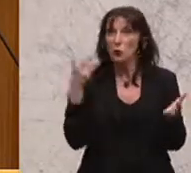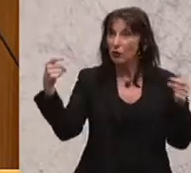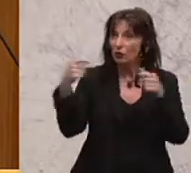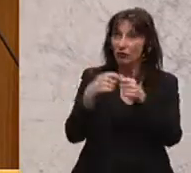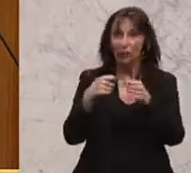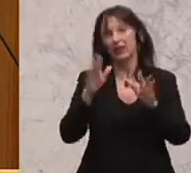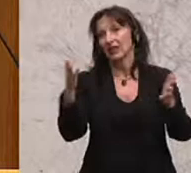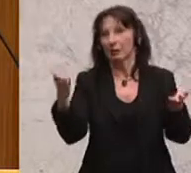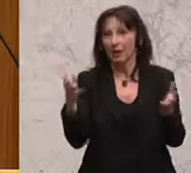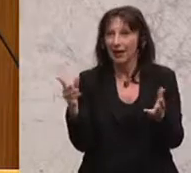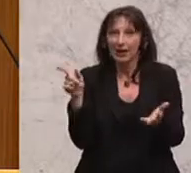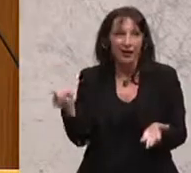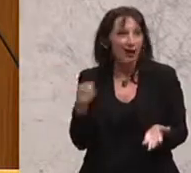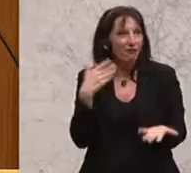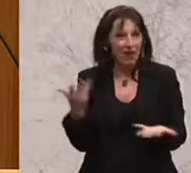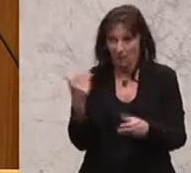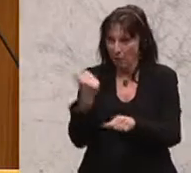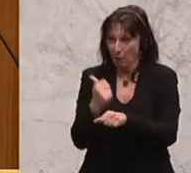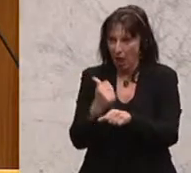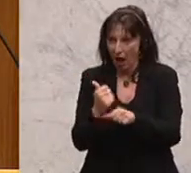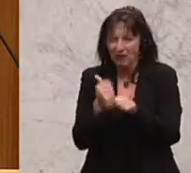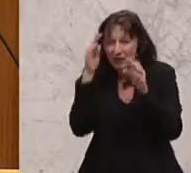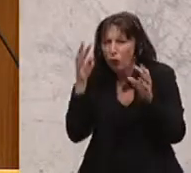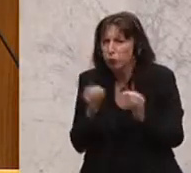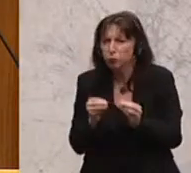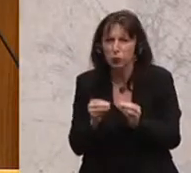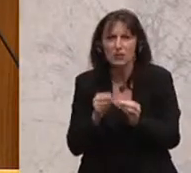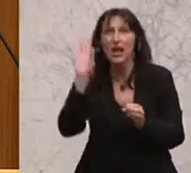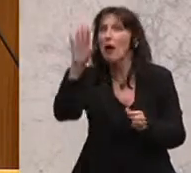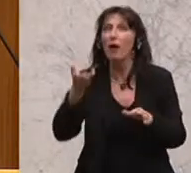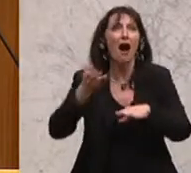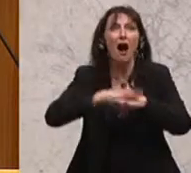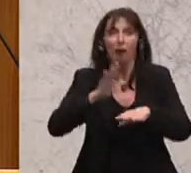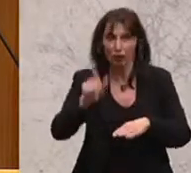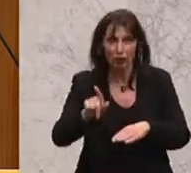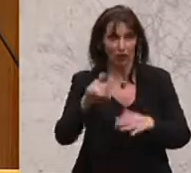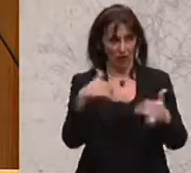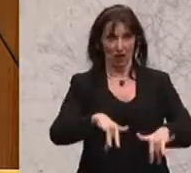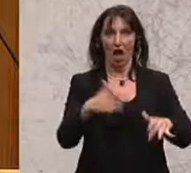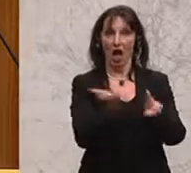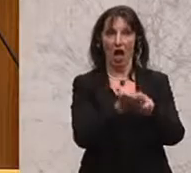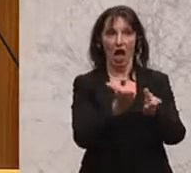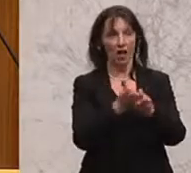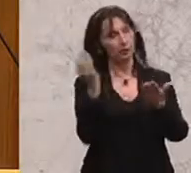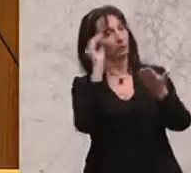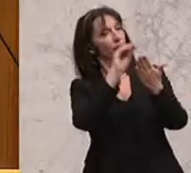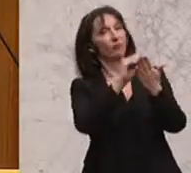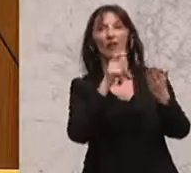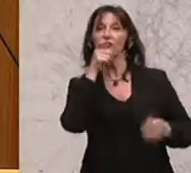Das ist doch ein Unsinn, was ihre Beamten da aufführen. Es kommt aber noch besser. Hier ist ein Akt des